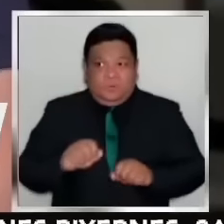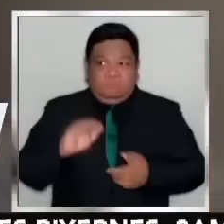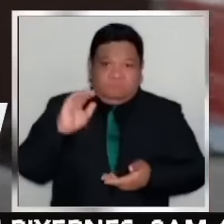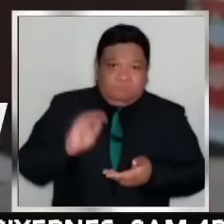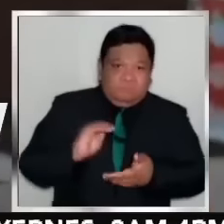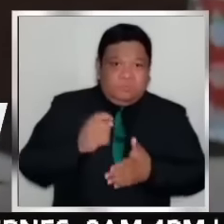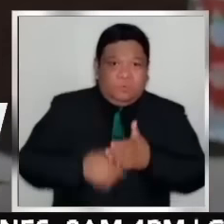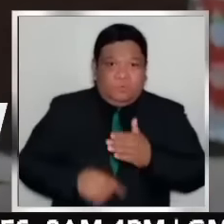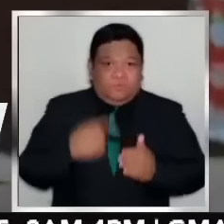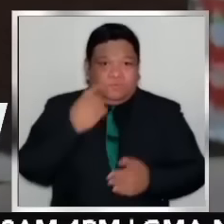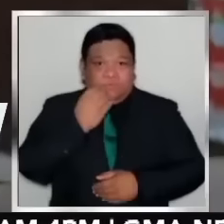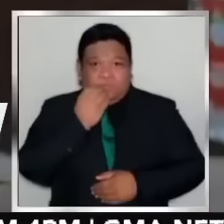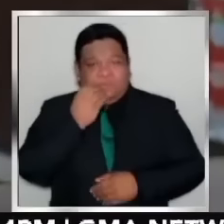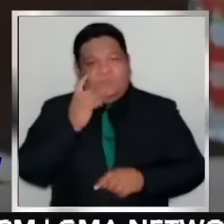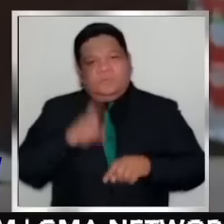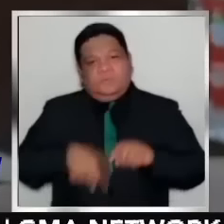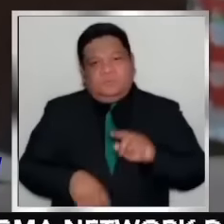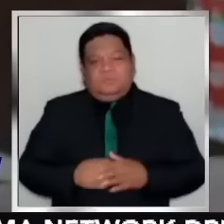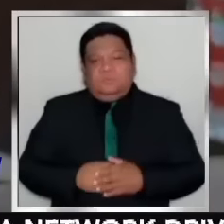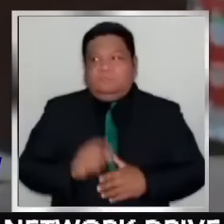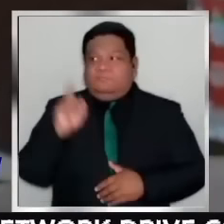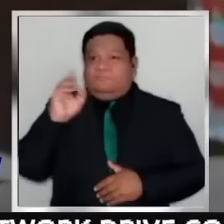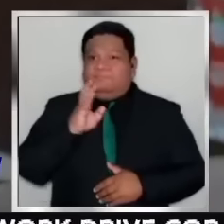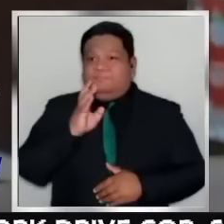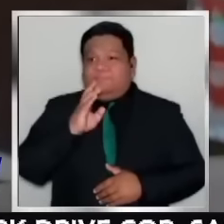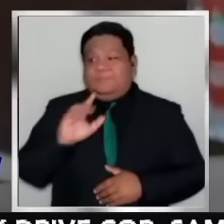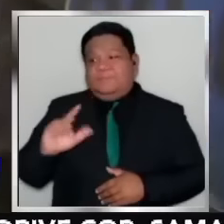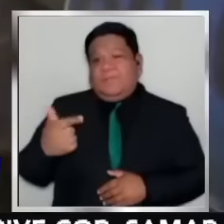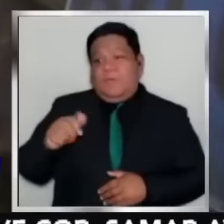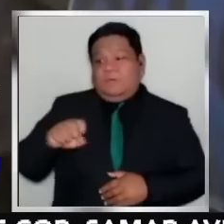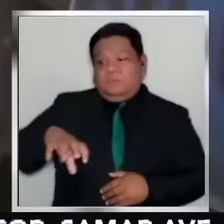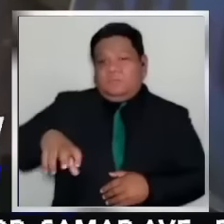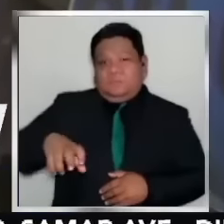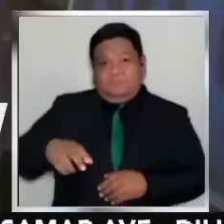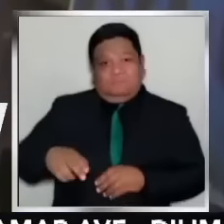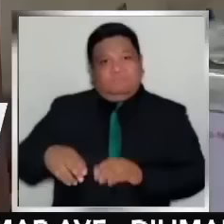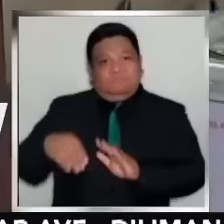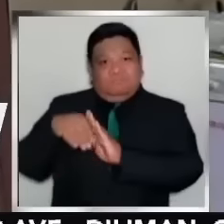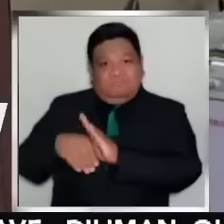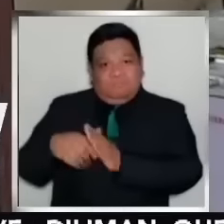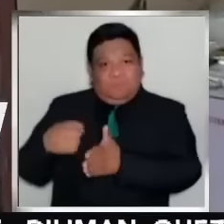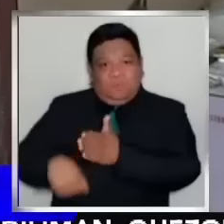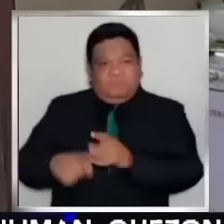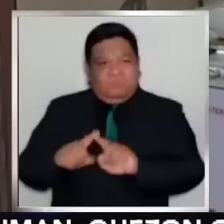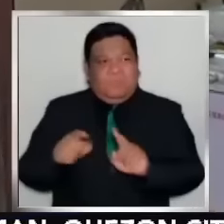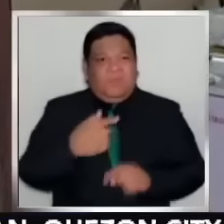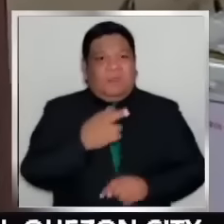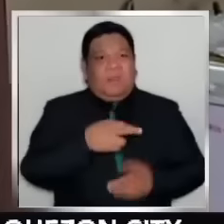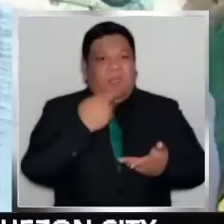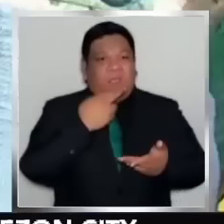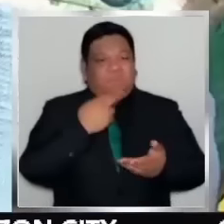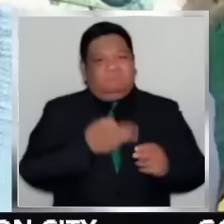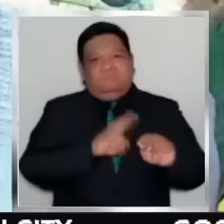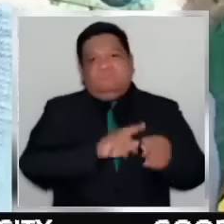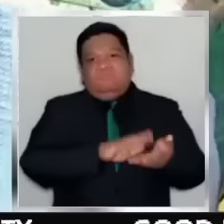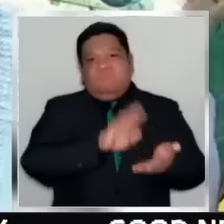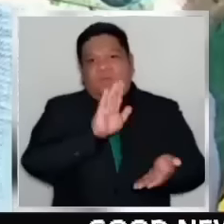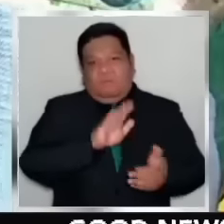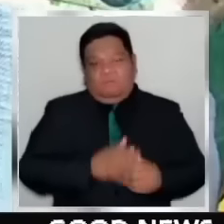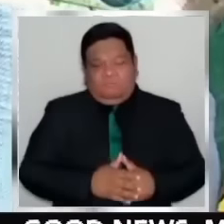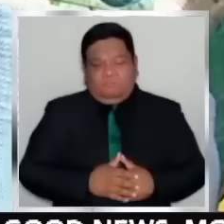paninda. Bumaba yung LPG pero yung pagdating sa bigas, tumaas naman siya. Ayon sa PSA, nananatili ang hamon sa presyo ng ilang